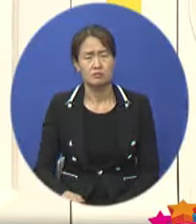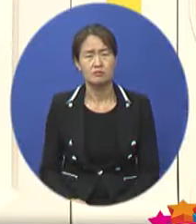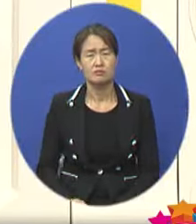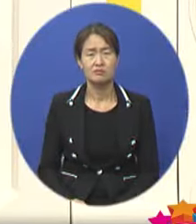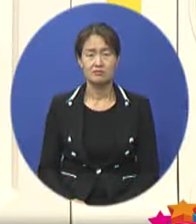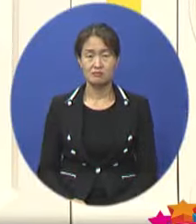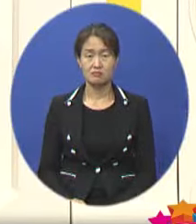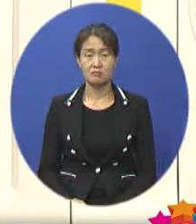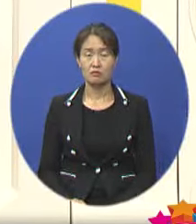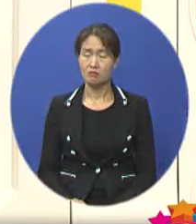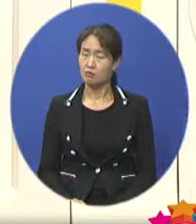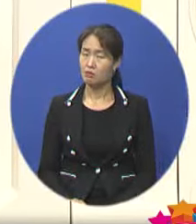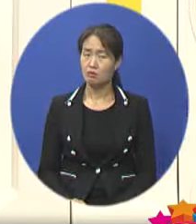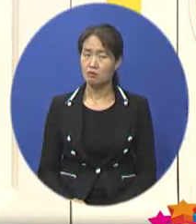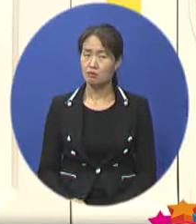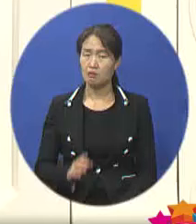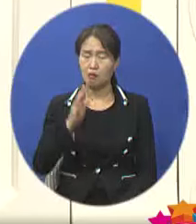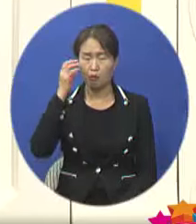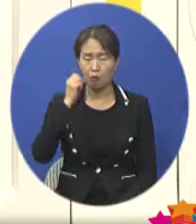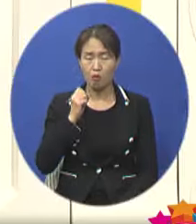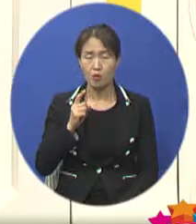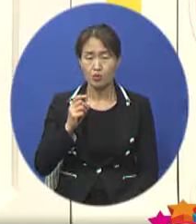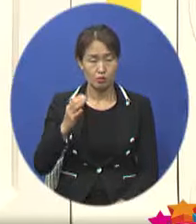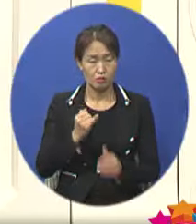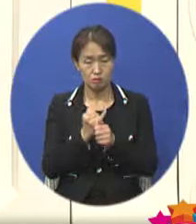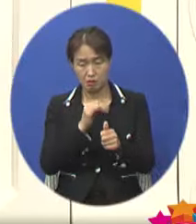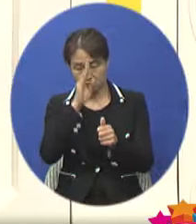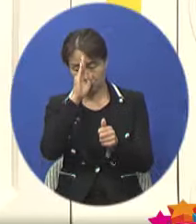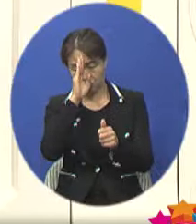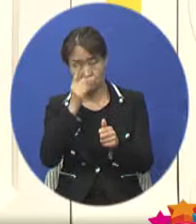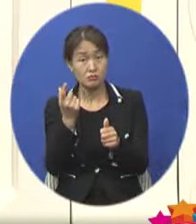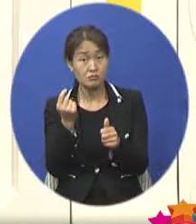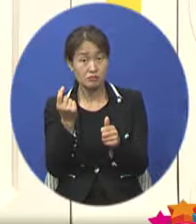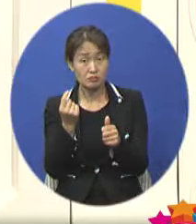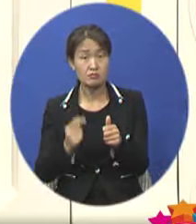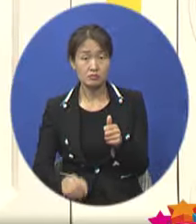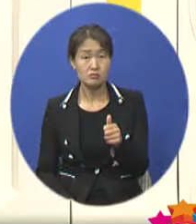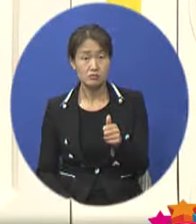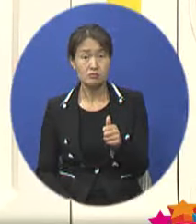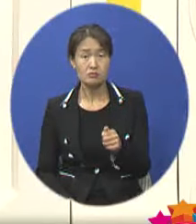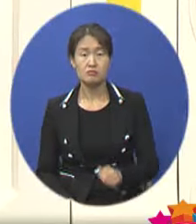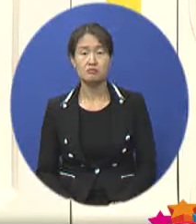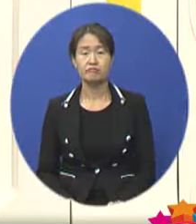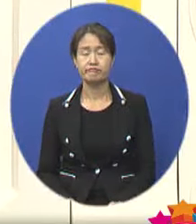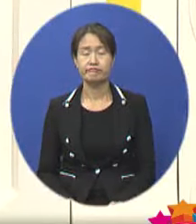예. 그래서 그때 애기 하시고. 아빠가 아프다 그랬나 어쩐다 그러더라고요. 예. 예. 그래서